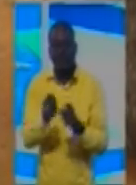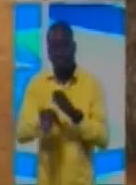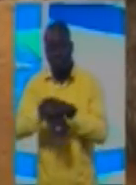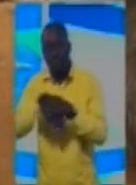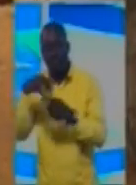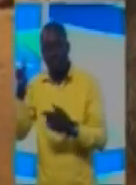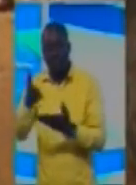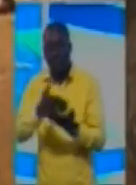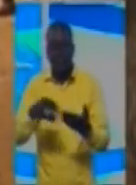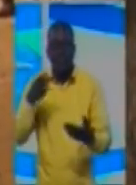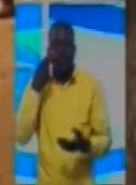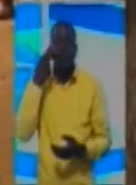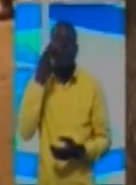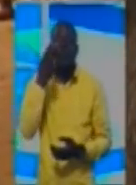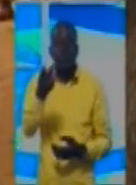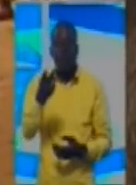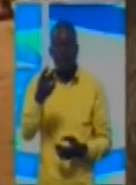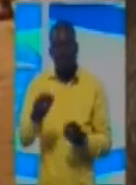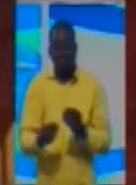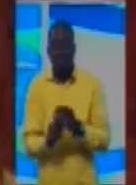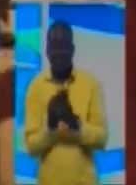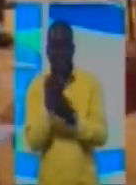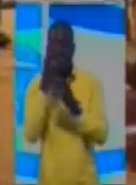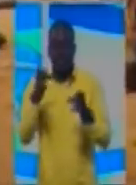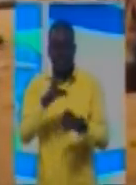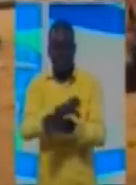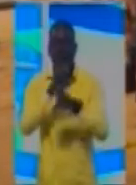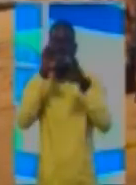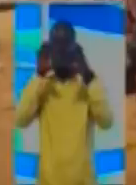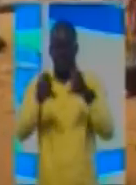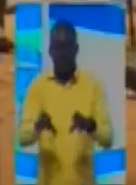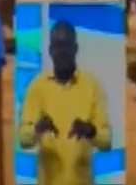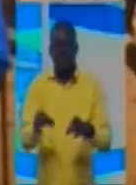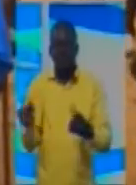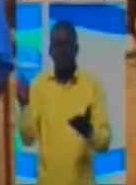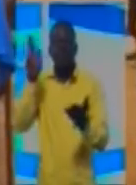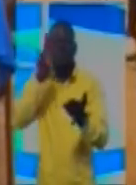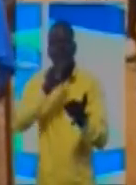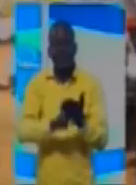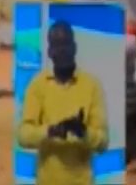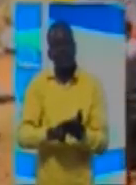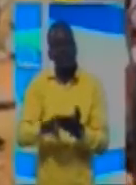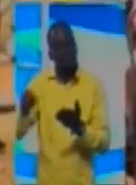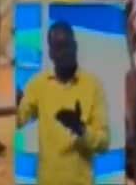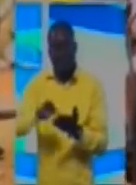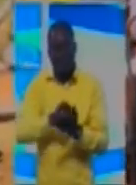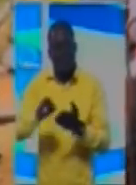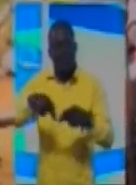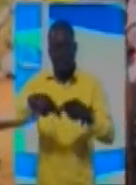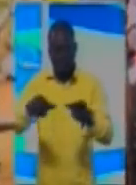certains se voient pris d'assaut par des promoteurs d'entreprises. Des contrats d'embauche sont signés sur place.